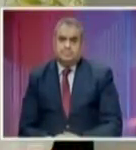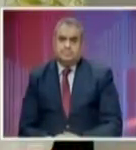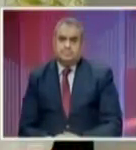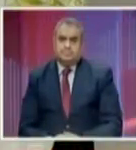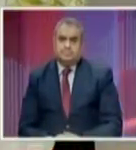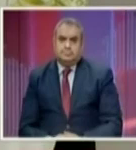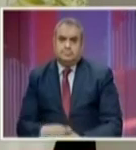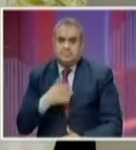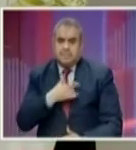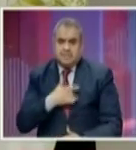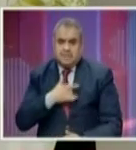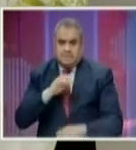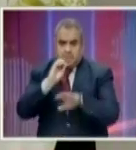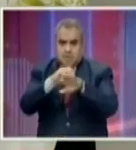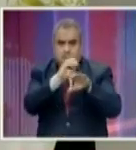ونفسي اقول